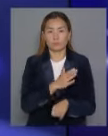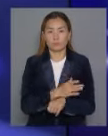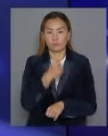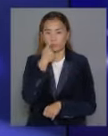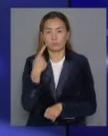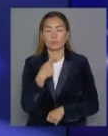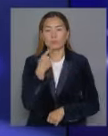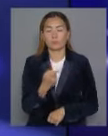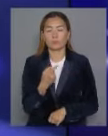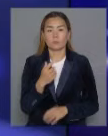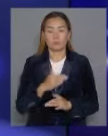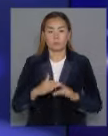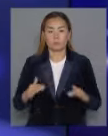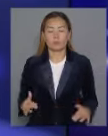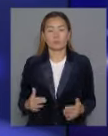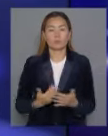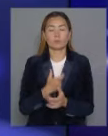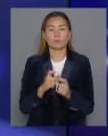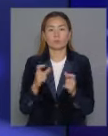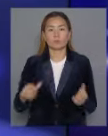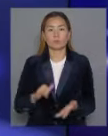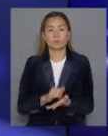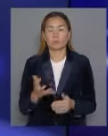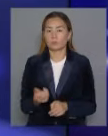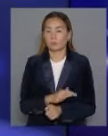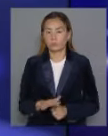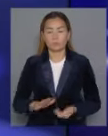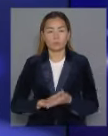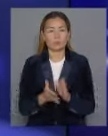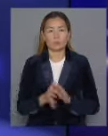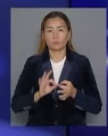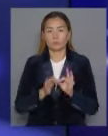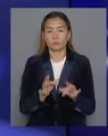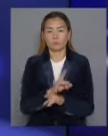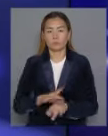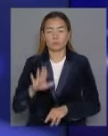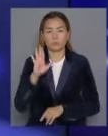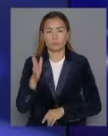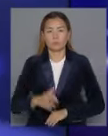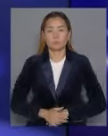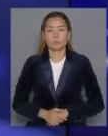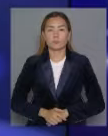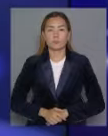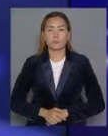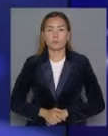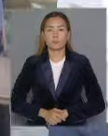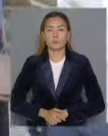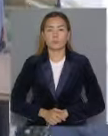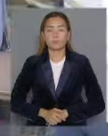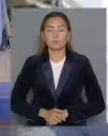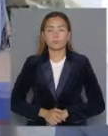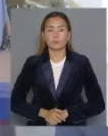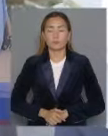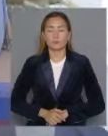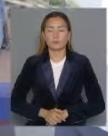биыл бірінші сыныпқа баратын балаларын жаңа мектепке тіркей алмай жүр. Мән-жаймен әріптесім Нұрлыбек Бағыт танысып қайтты.